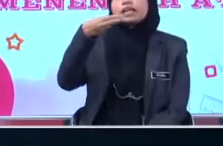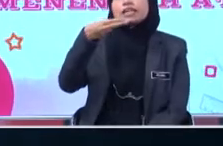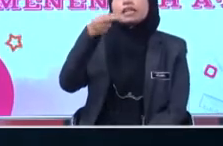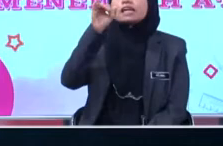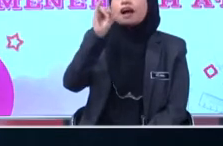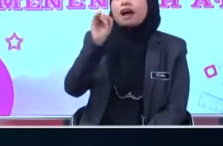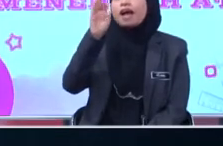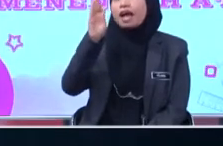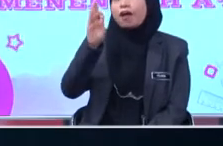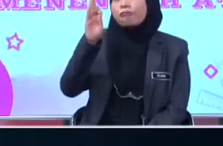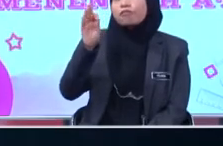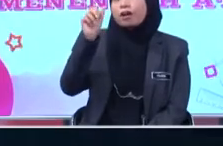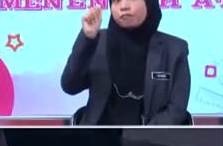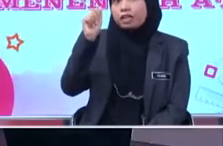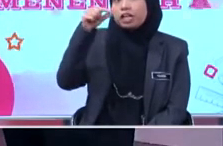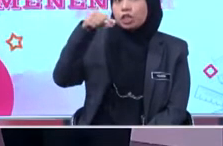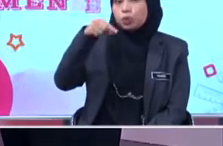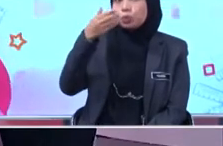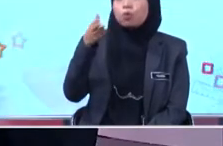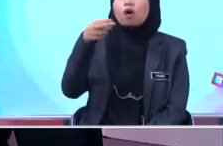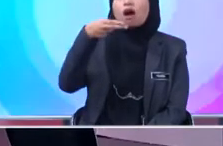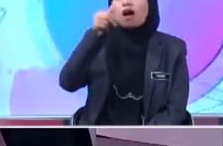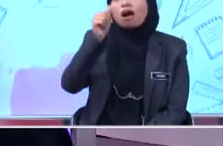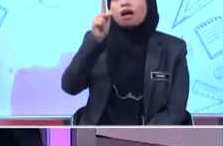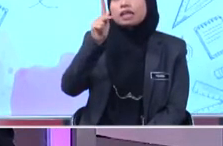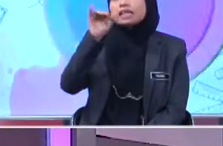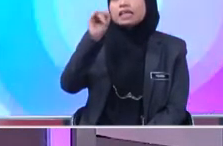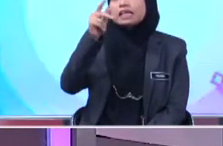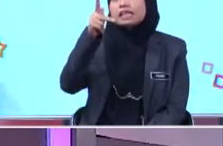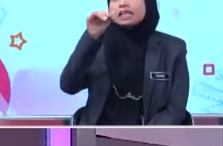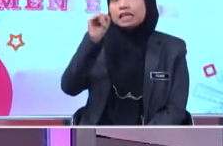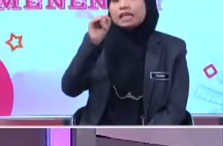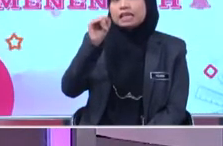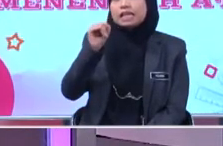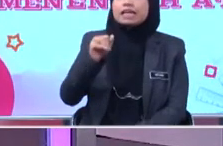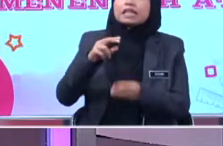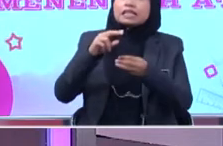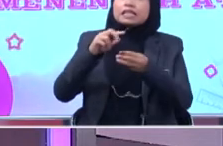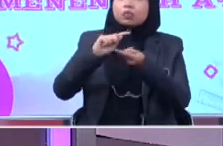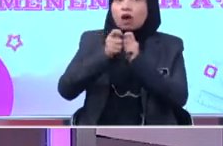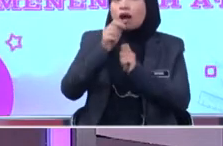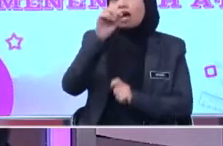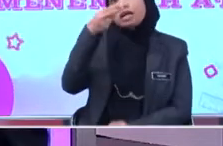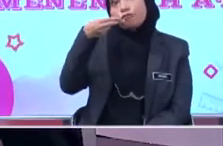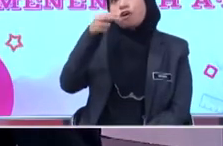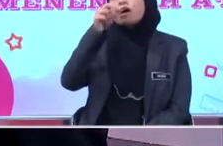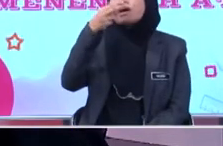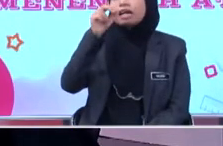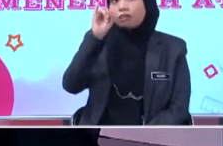abad ke-15 huruf sahaja ayahnya Ambon kuning nih remaja tentang ikhfa Haqiqi